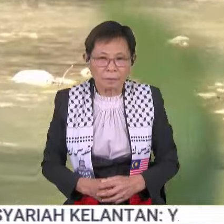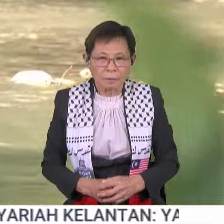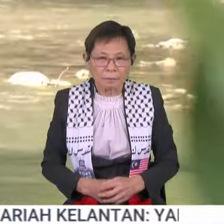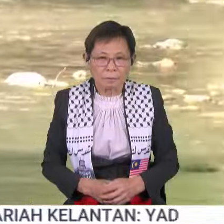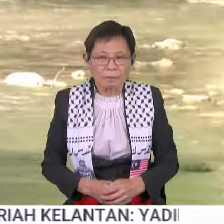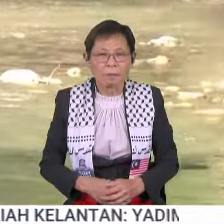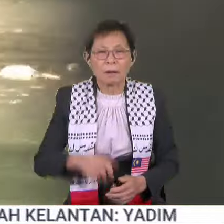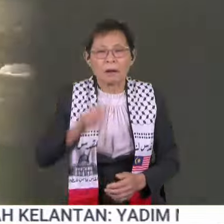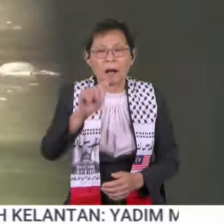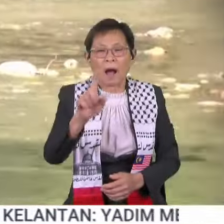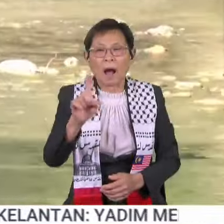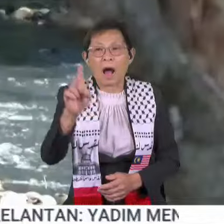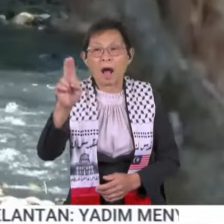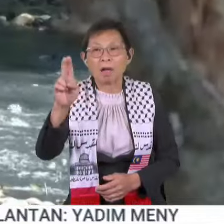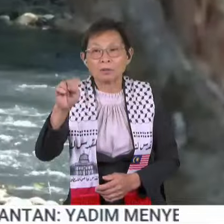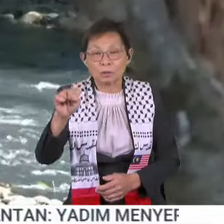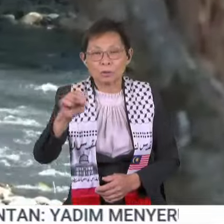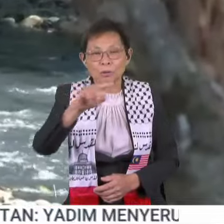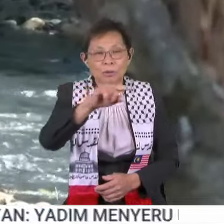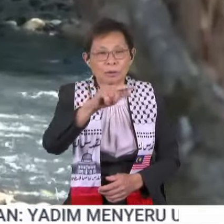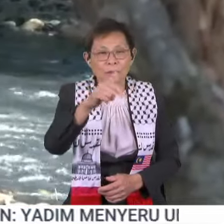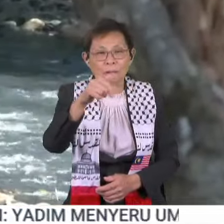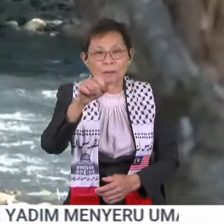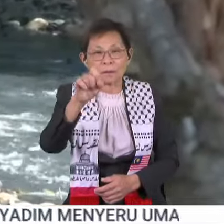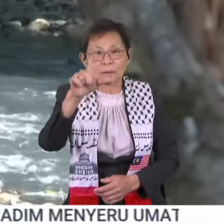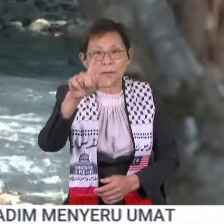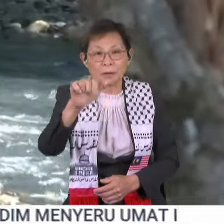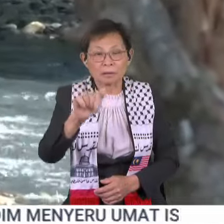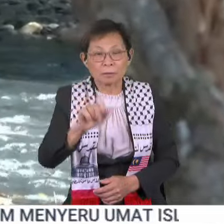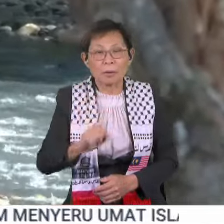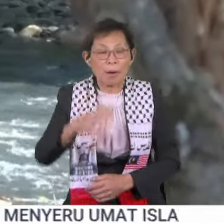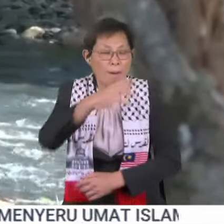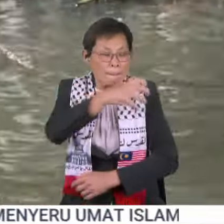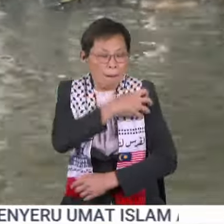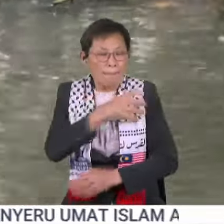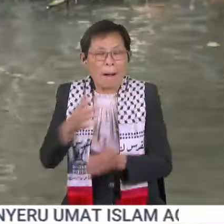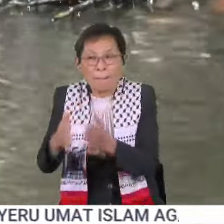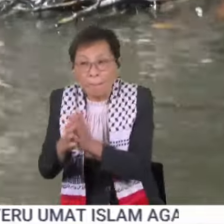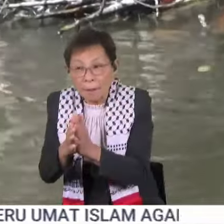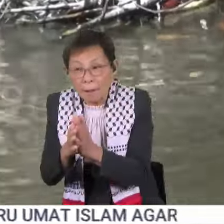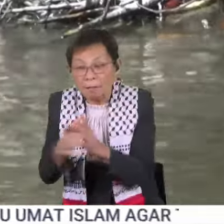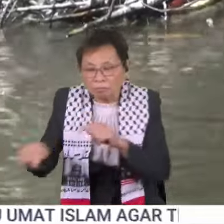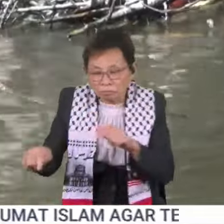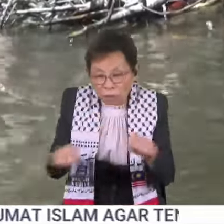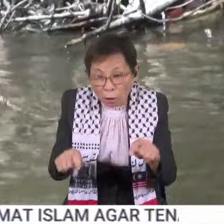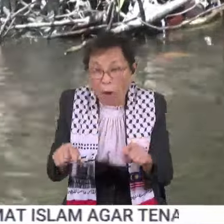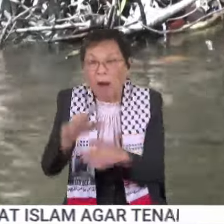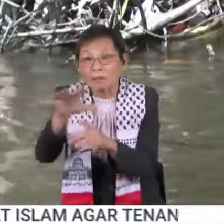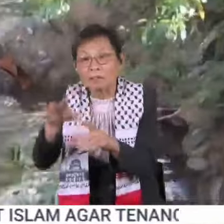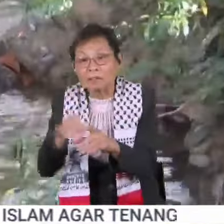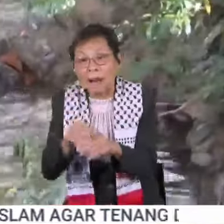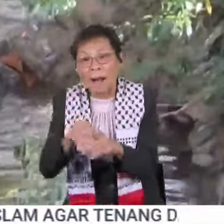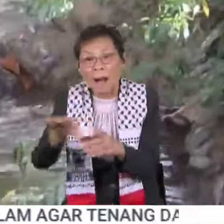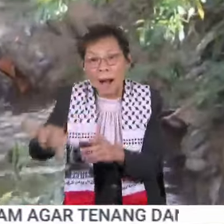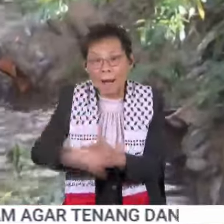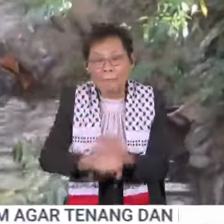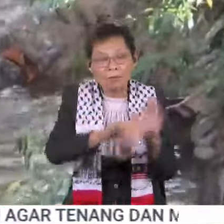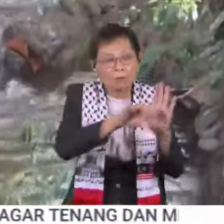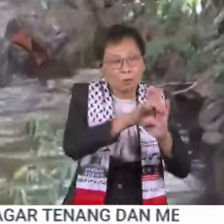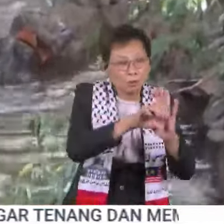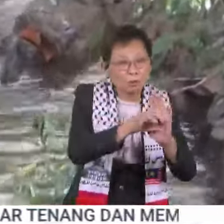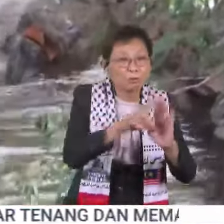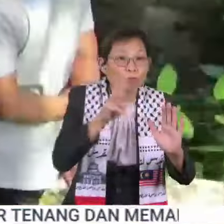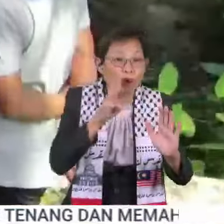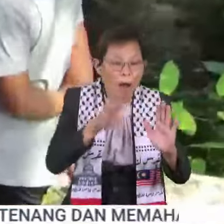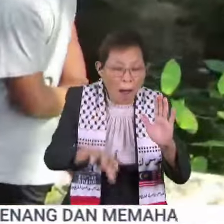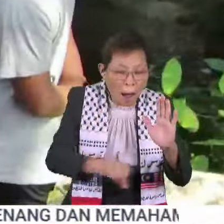Sementara itu, Adun Galas Muhammad Syahbudin Hashim berkata pihak berkuasa diminta mengambil tindakan termasuk mengambil sampel